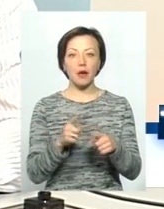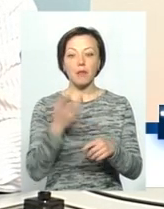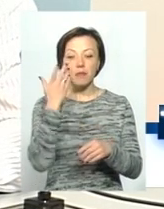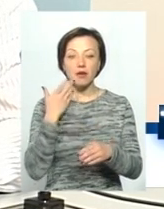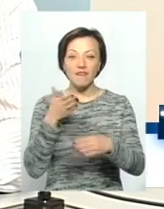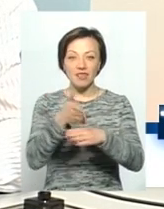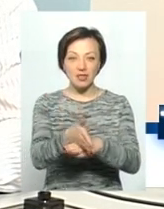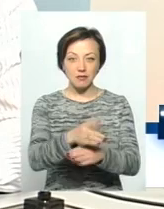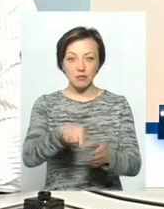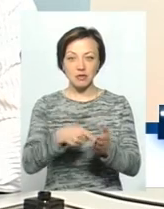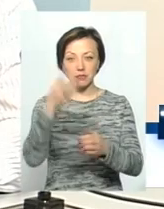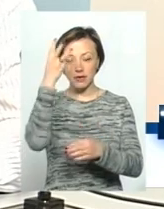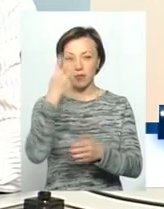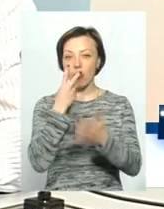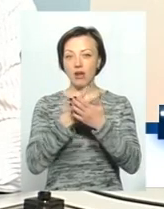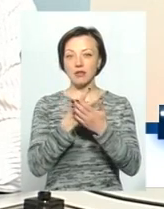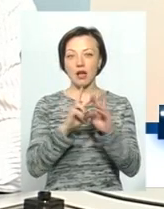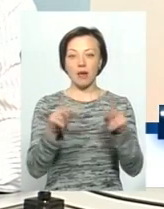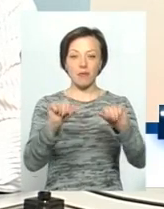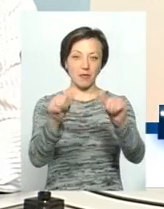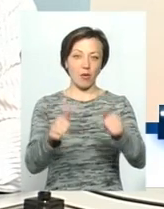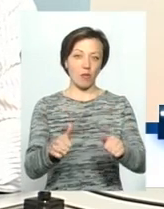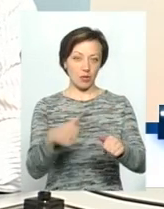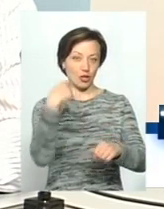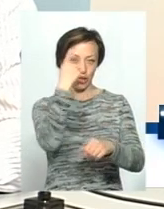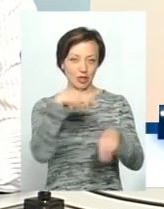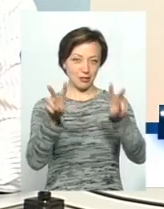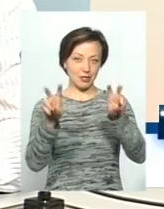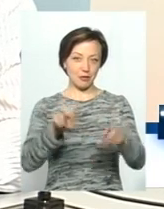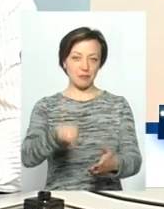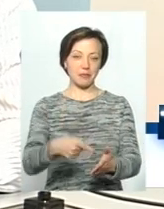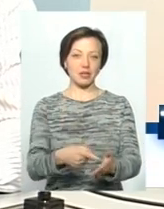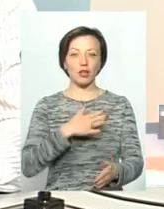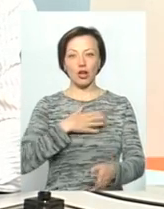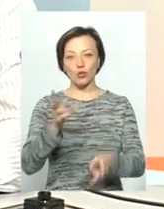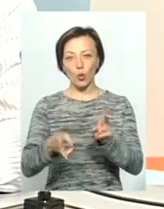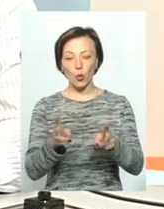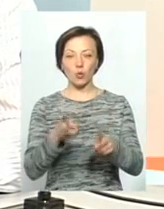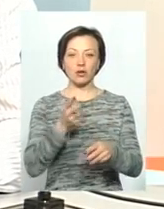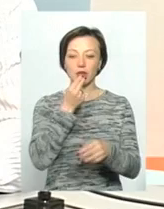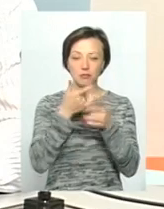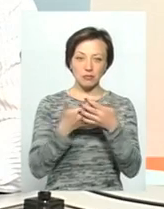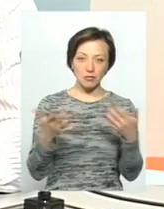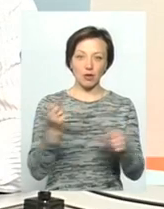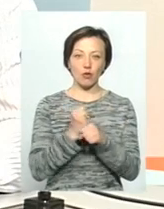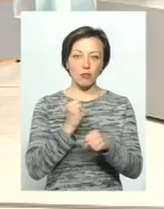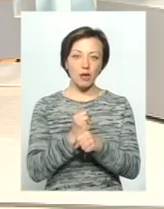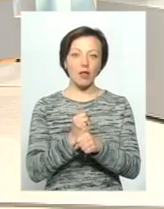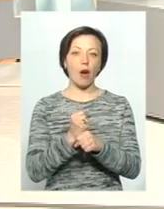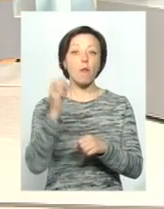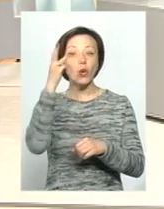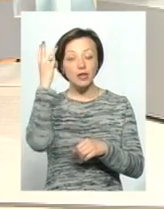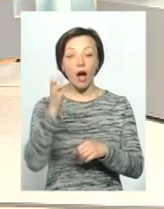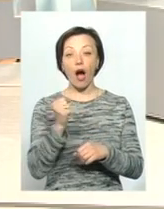Хмельницький, ми зробили це як обличчя міста. Ми робили на нашу кухню, нашу гастрономію, робили її подільською. А